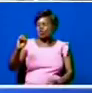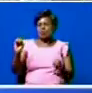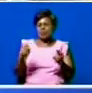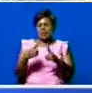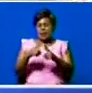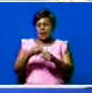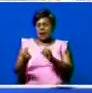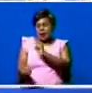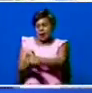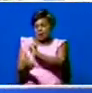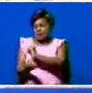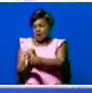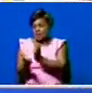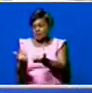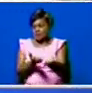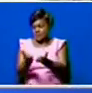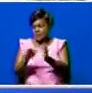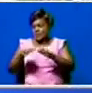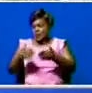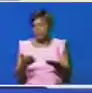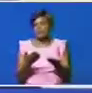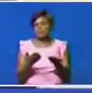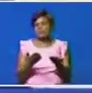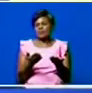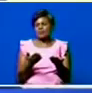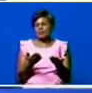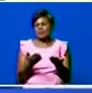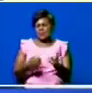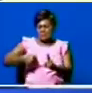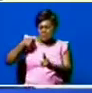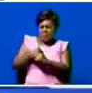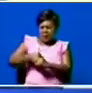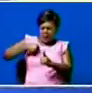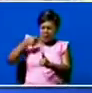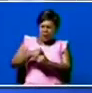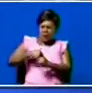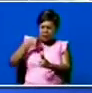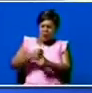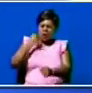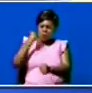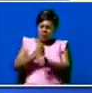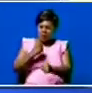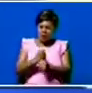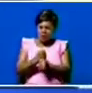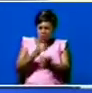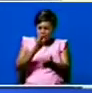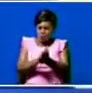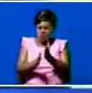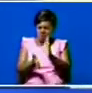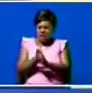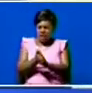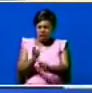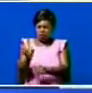wengine wanaotaka kujitumbukiza katika mambo ya biashara ikiwa: be aggressive, fanyeni kazi bila